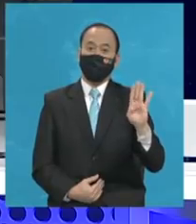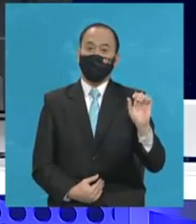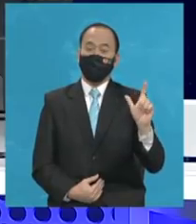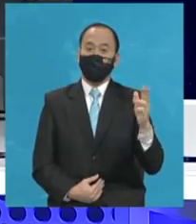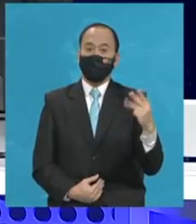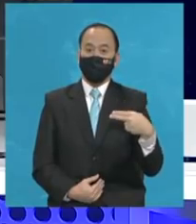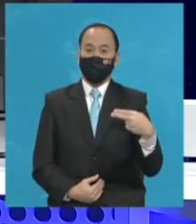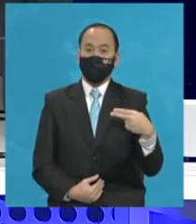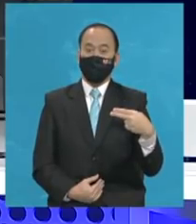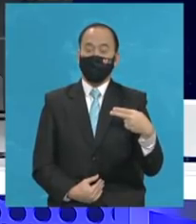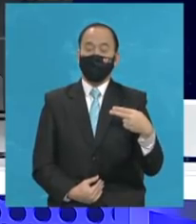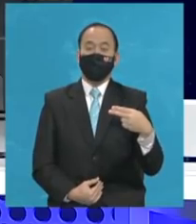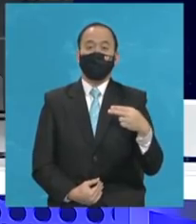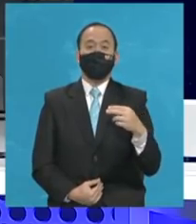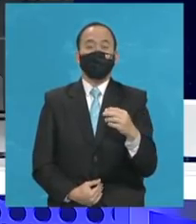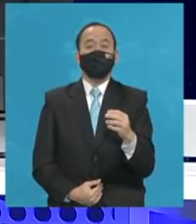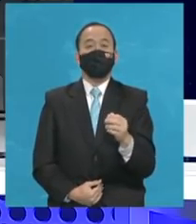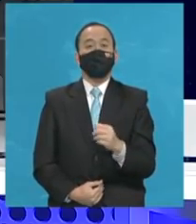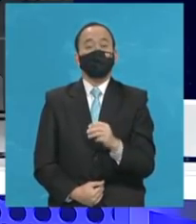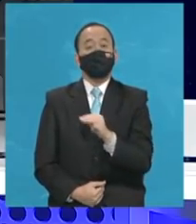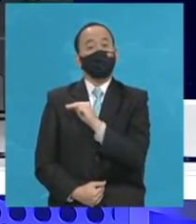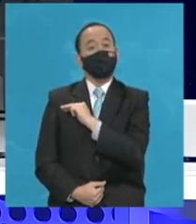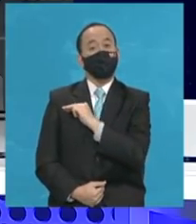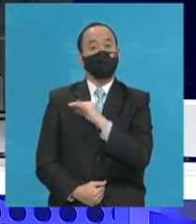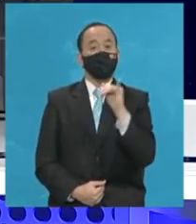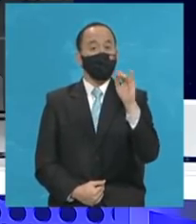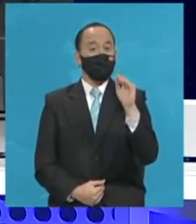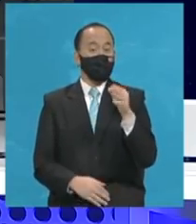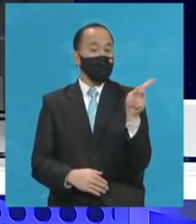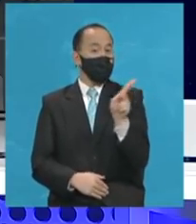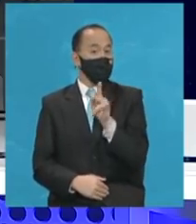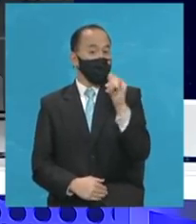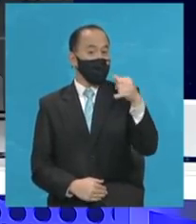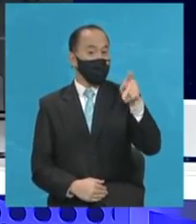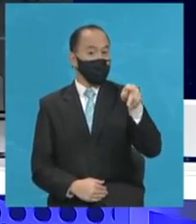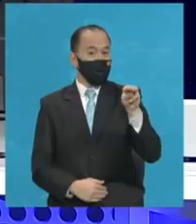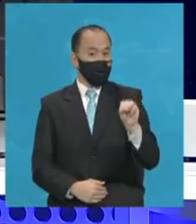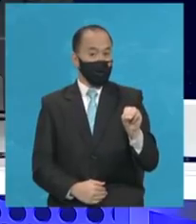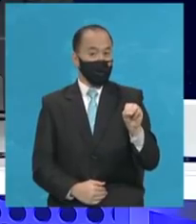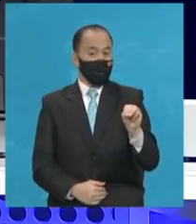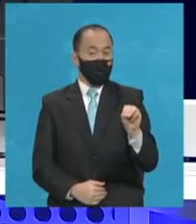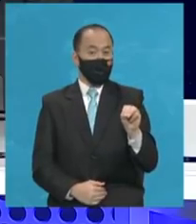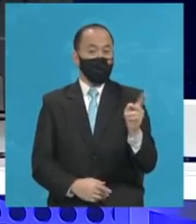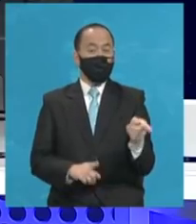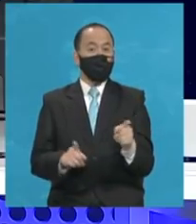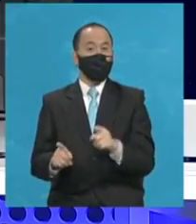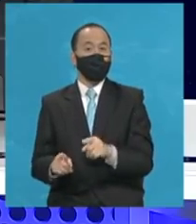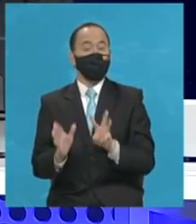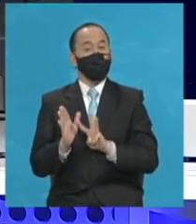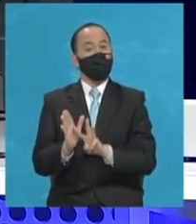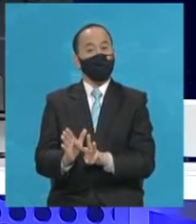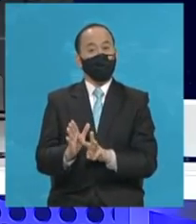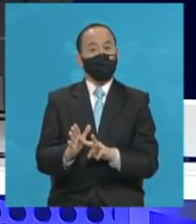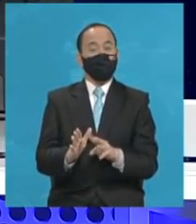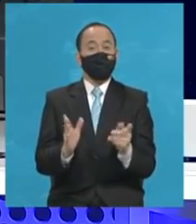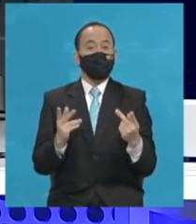Sultan Haji Hassanal Bolkiah mu'izzaddin waddaulah menteri kanan di jabatan Perdana Menteri selaku wakil pribadi